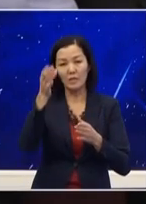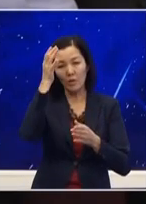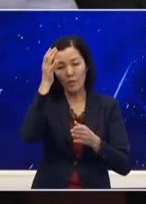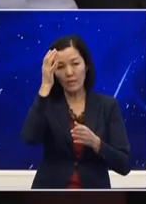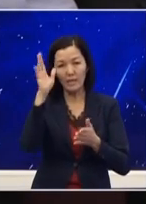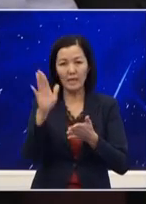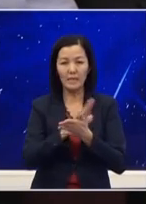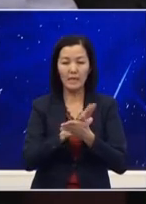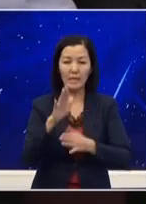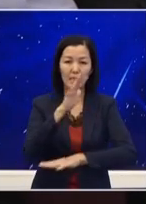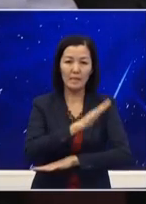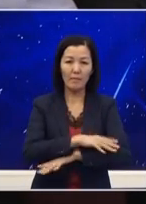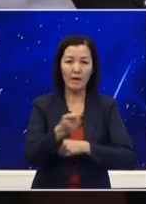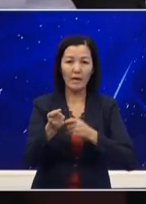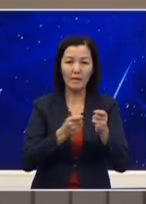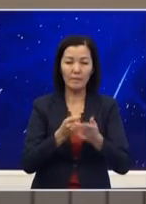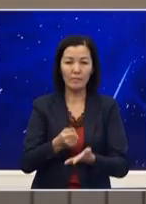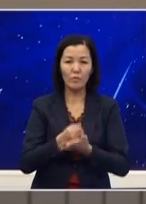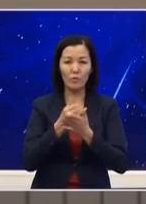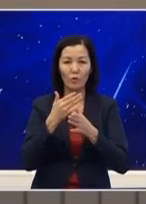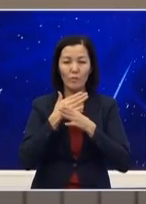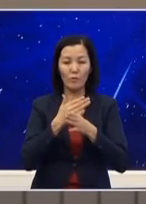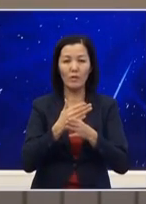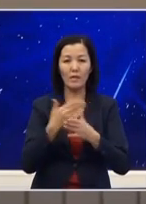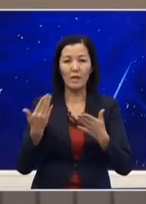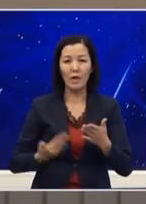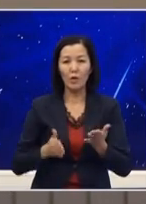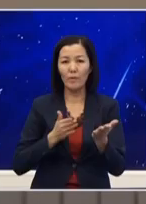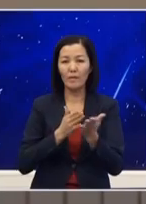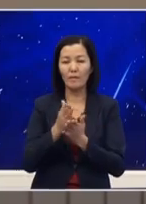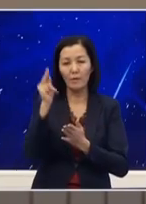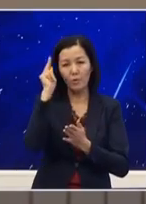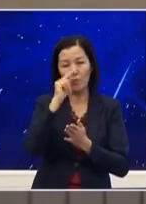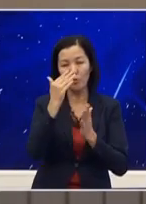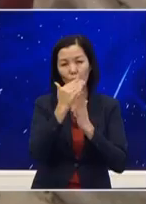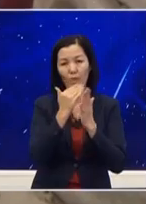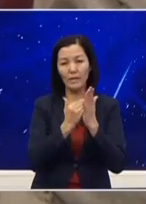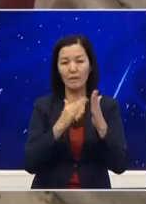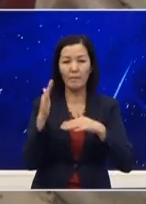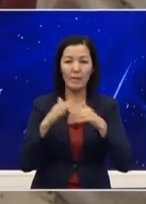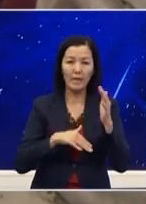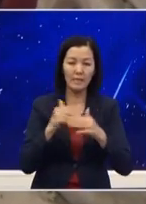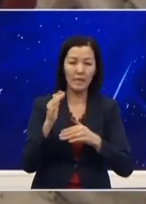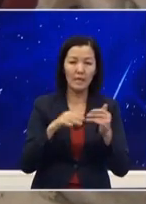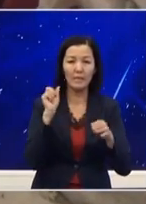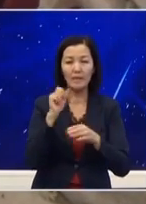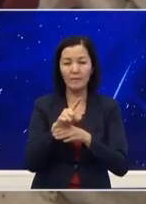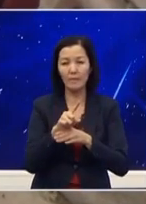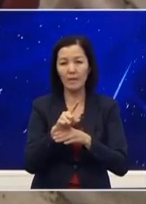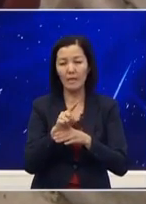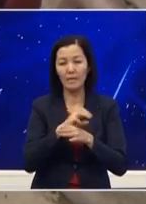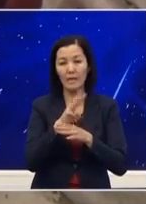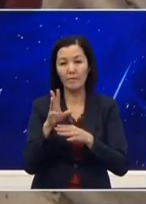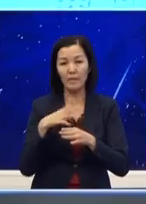тегін семинарлар жергілікті әкімдіктер қолдауымен өткізіледі. Жоба әлеуметтік бағытта, оқыту бағдарламасы практикалық жаттығулар мен үй тапсырмаларын